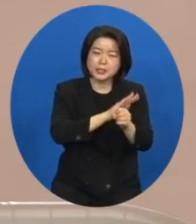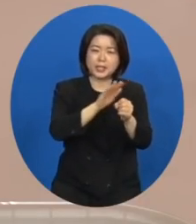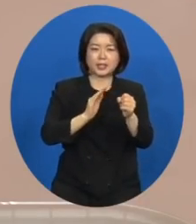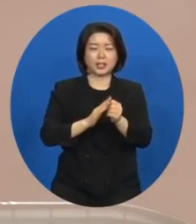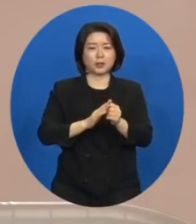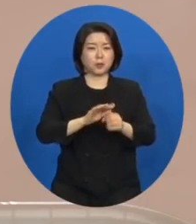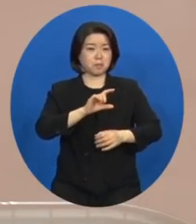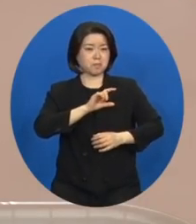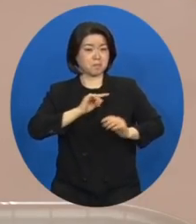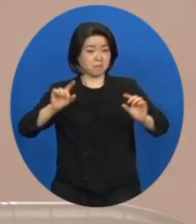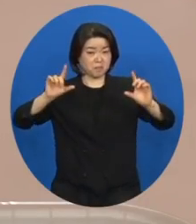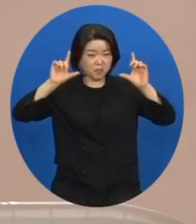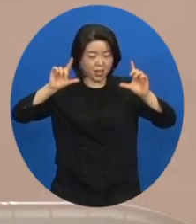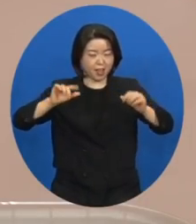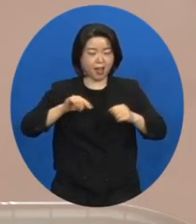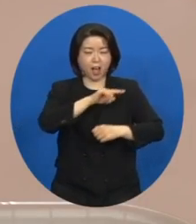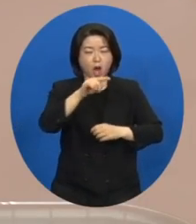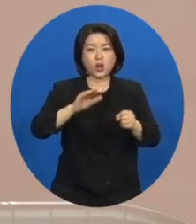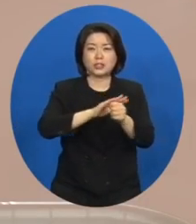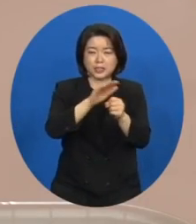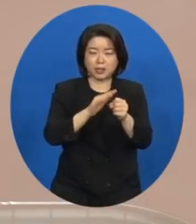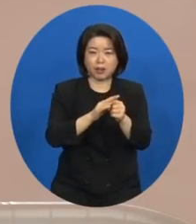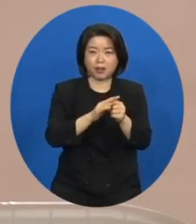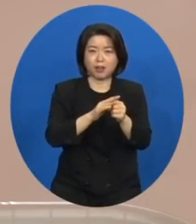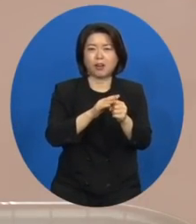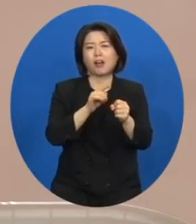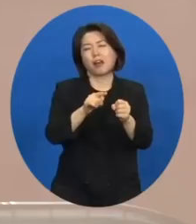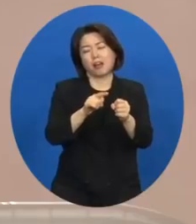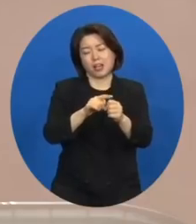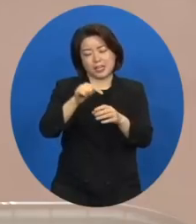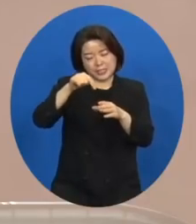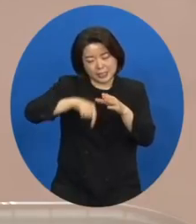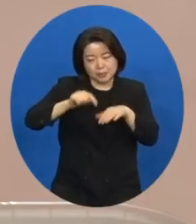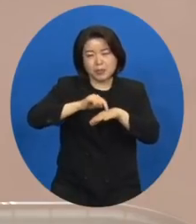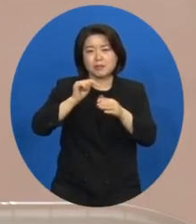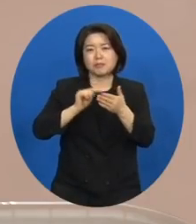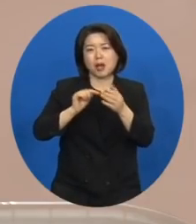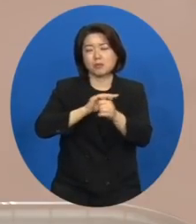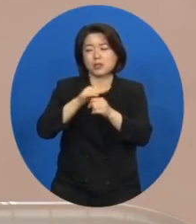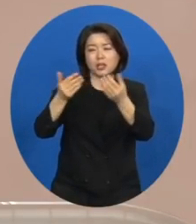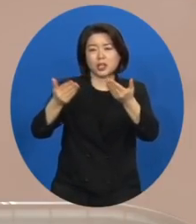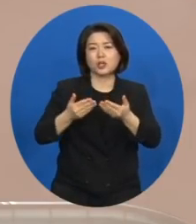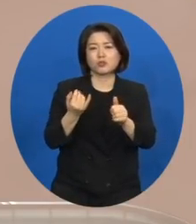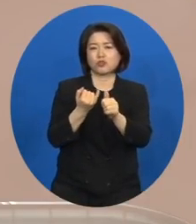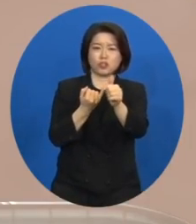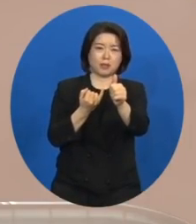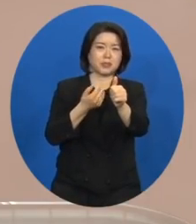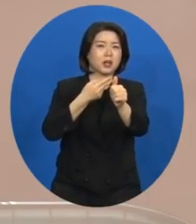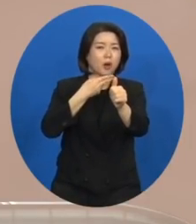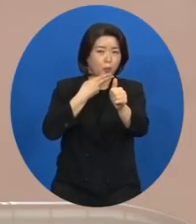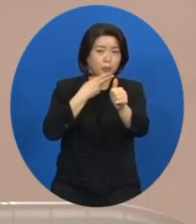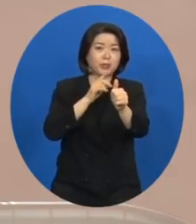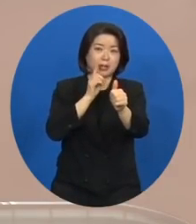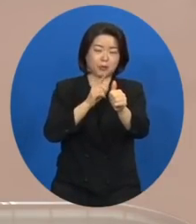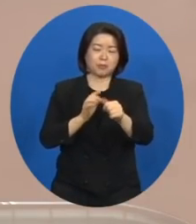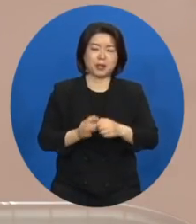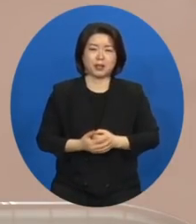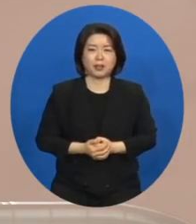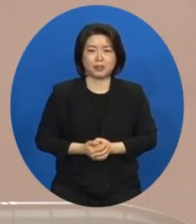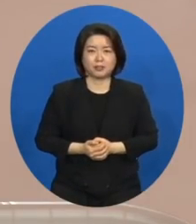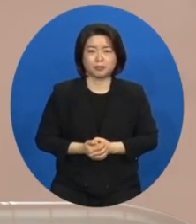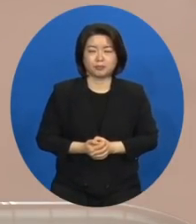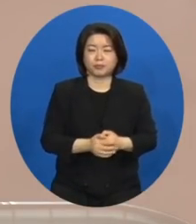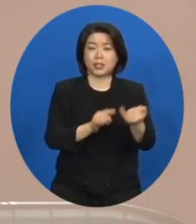했고 다 나를 진정으로 사랑해 준 남자가 없었다 라는 거죠 그녀에게는